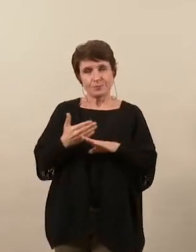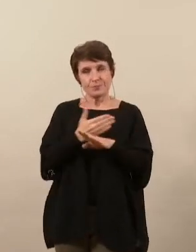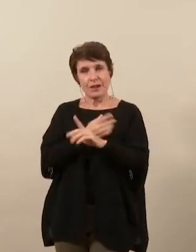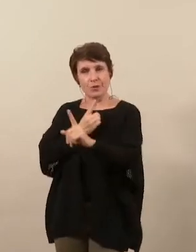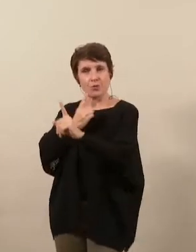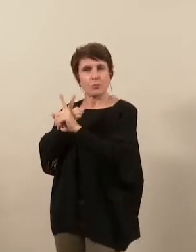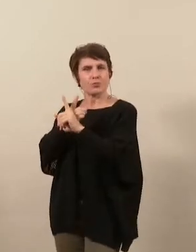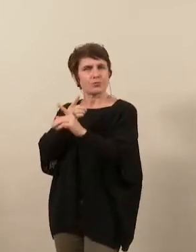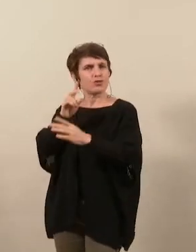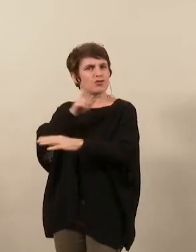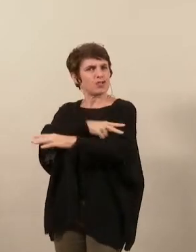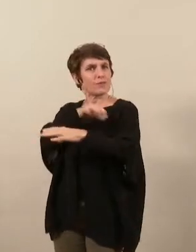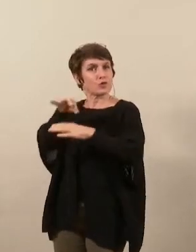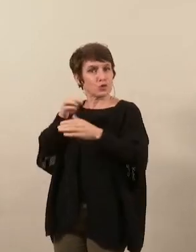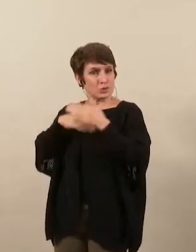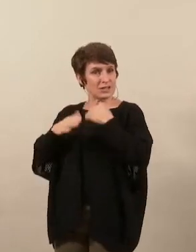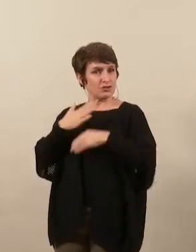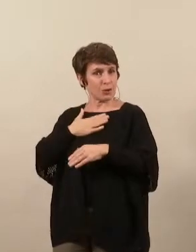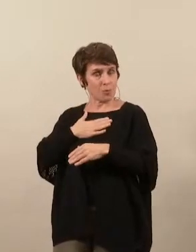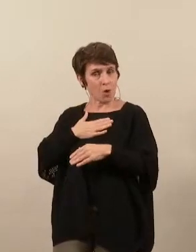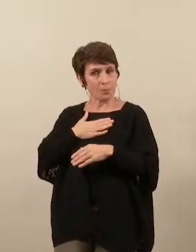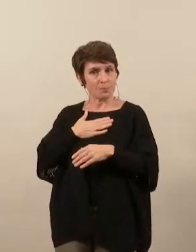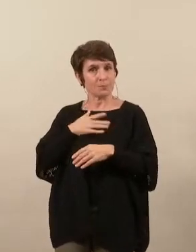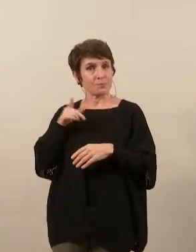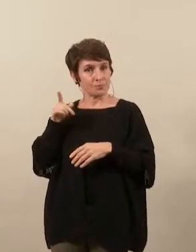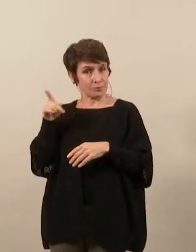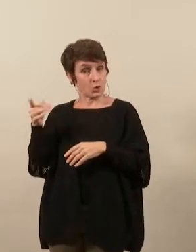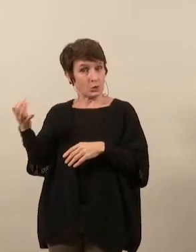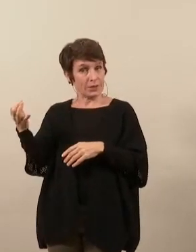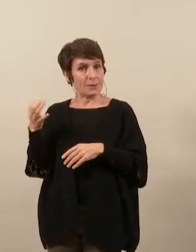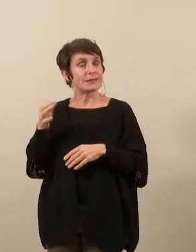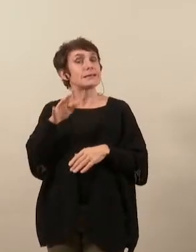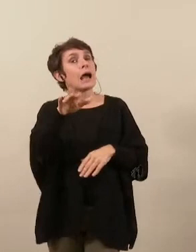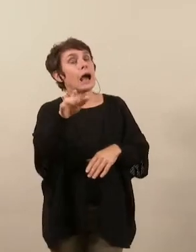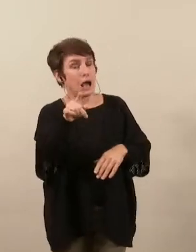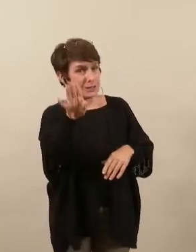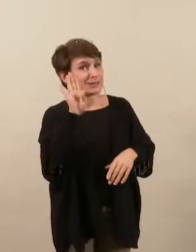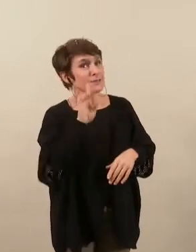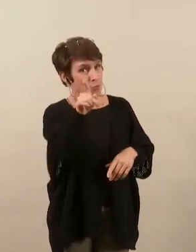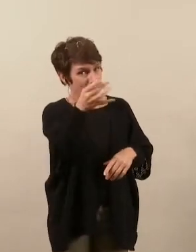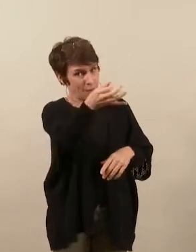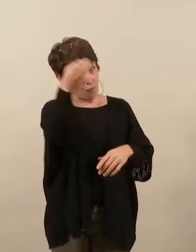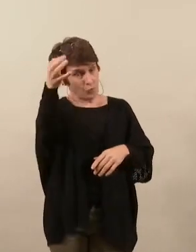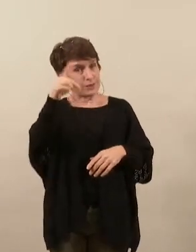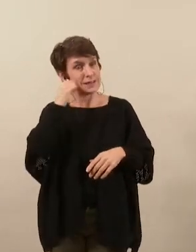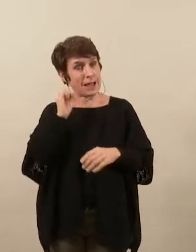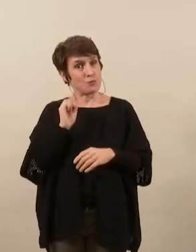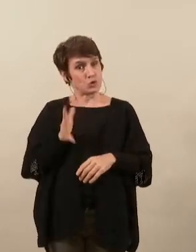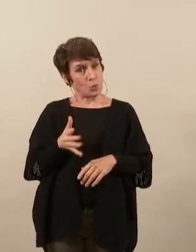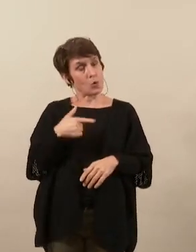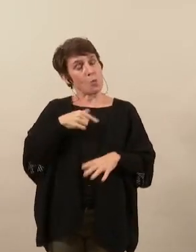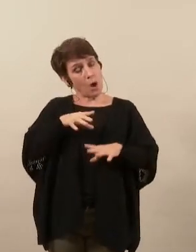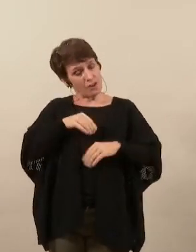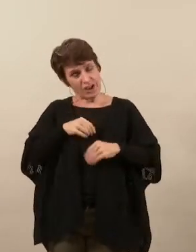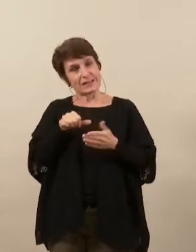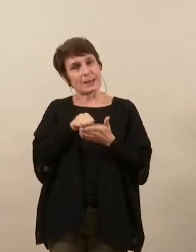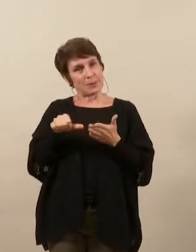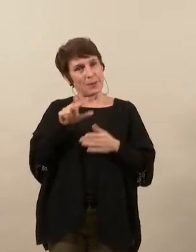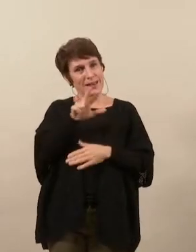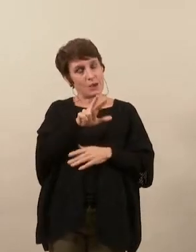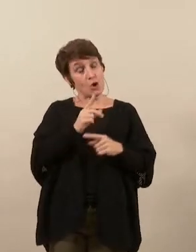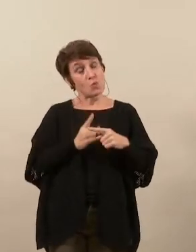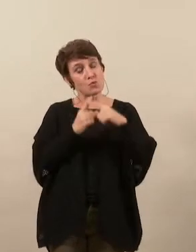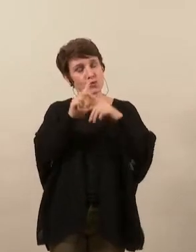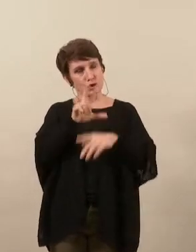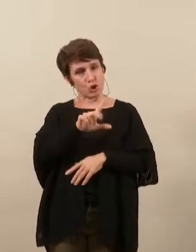disait, surtout, vous direz bien à monsieur le maire, à monsieur Piolle, que je veux bien payer 32% sur